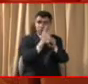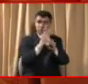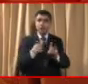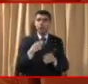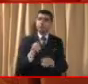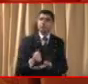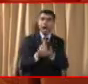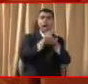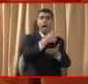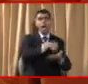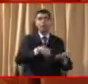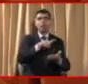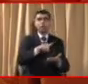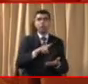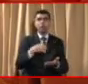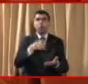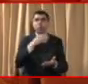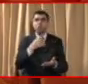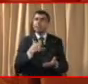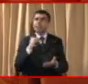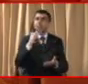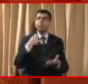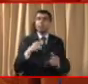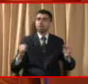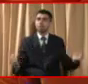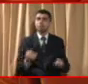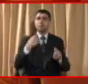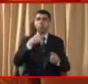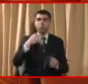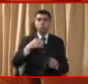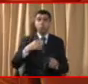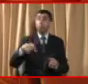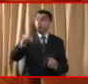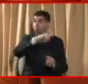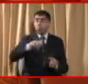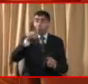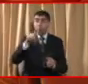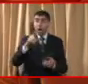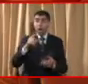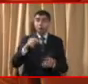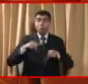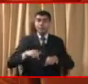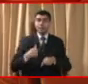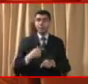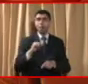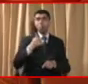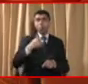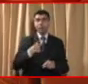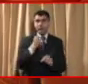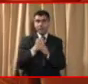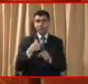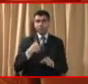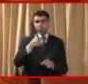في الغالب لا بدا نلقاو شي حاجه شي حل باش لا. ولكن خص تكون المبادره تكون ماشي فقط مع الوزير بنفسه، ولكن